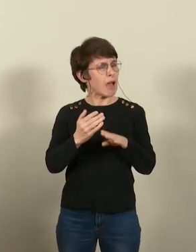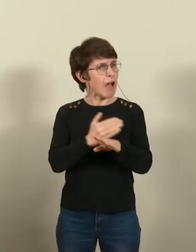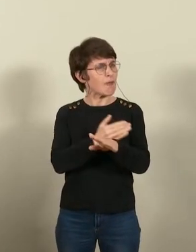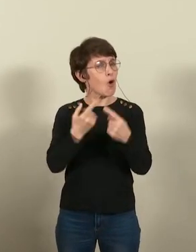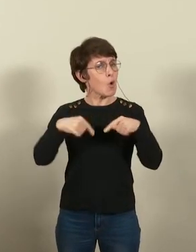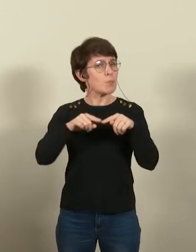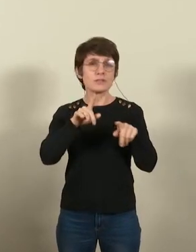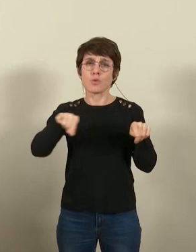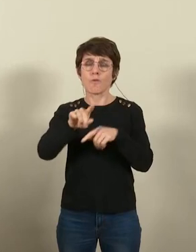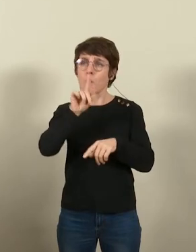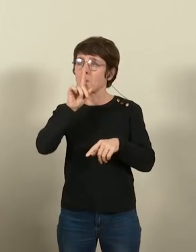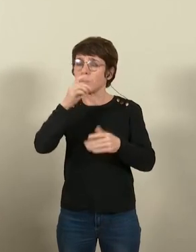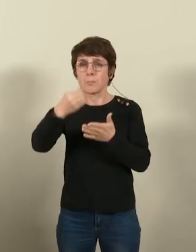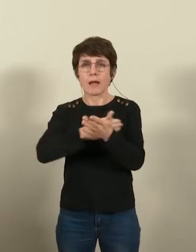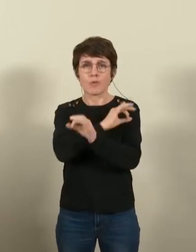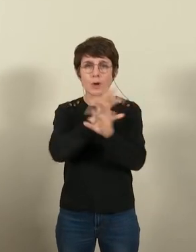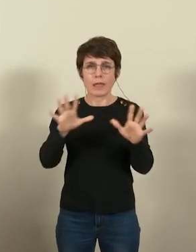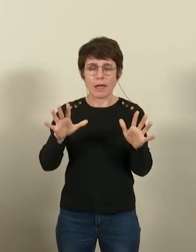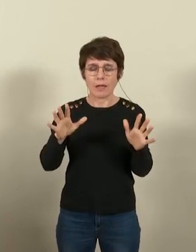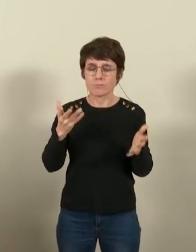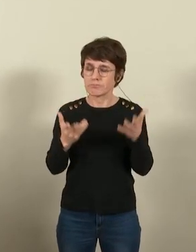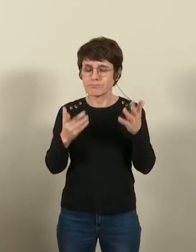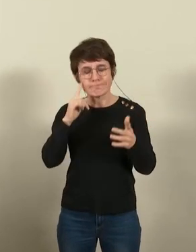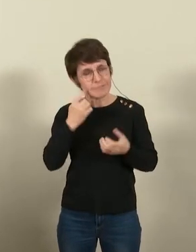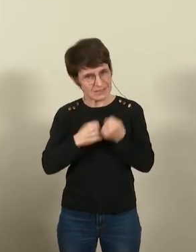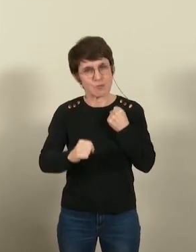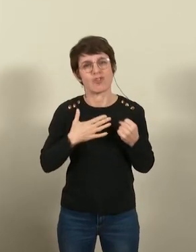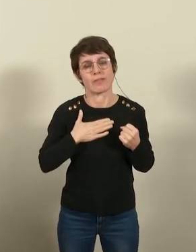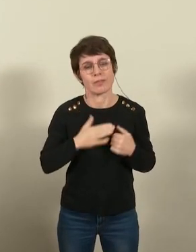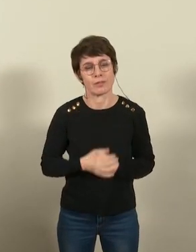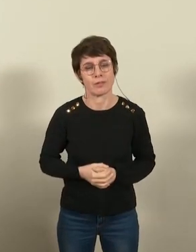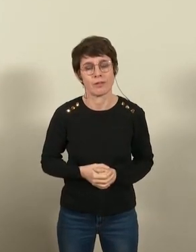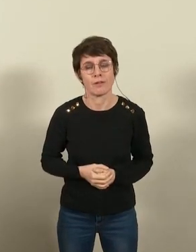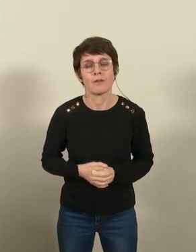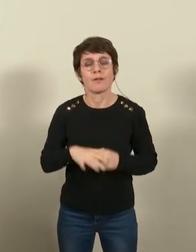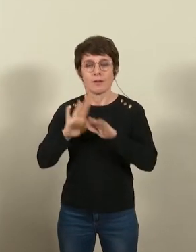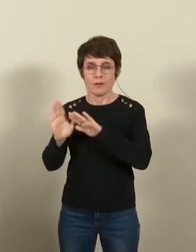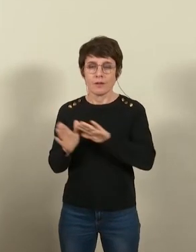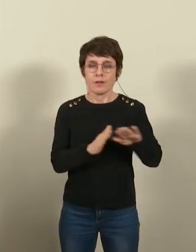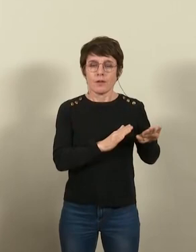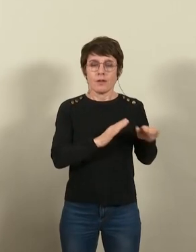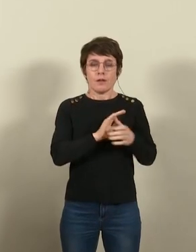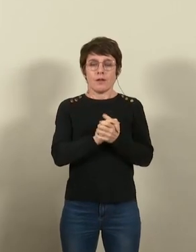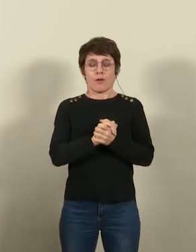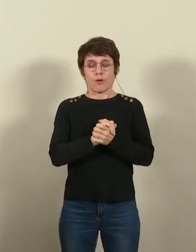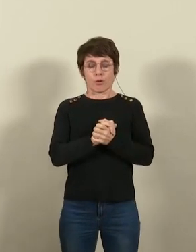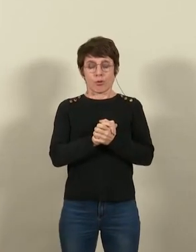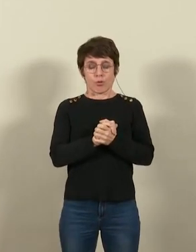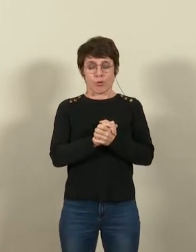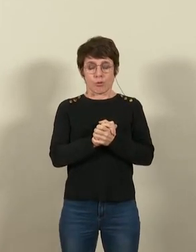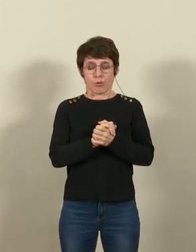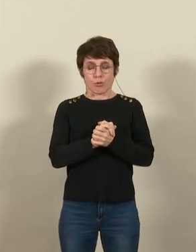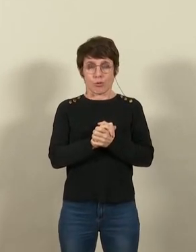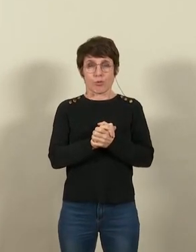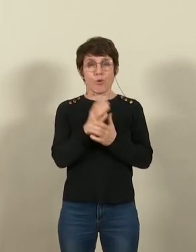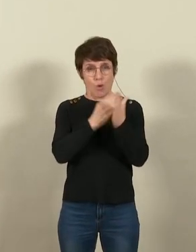personnellement m'embêtent un peu voire même beaucoup ensuite euh je vais revenir sur notamment euh une partie de